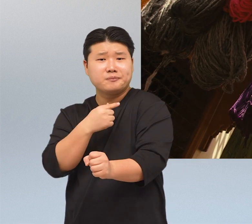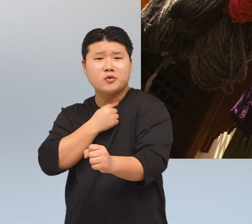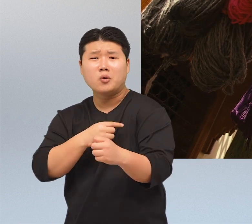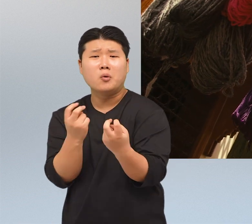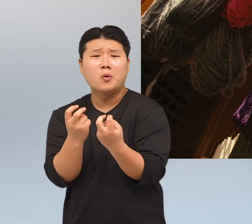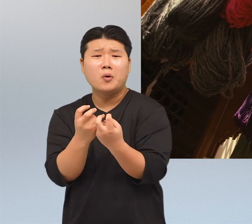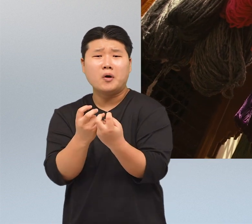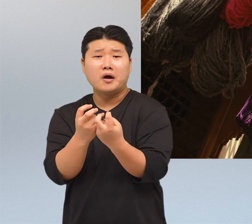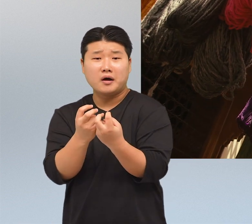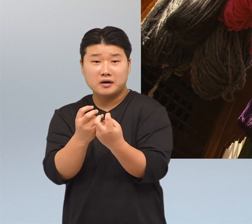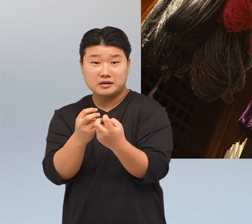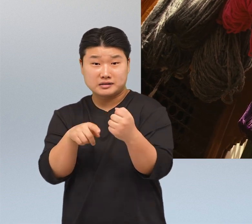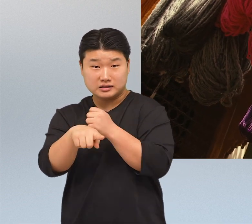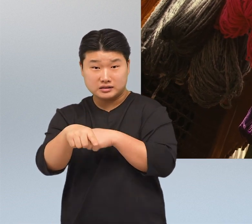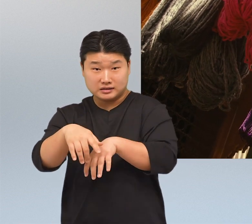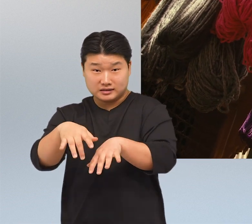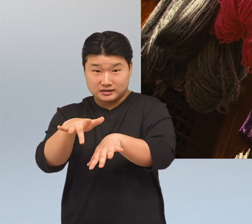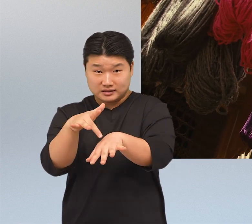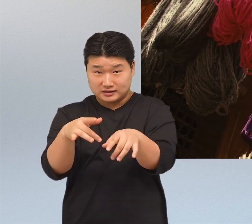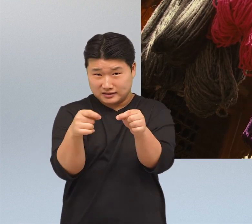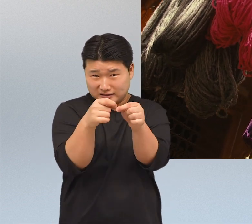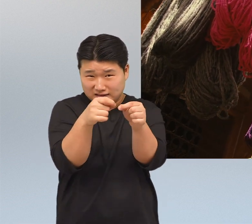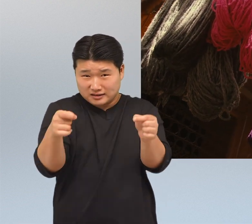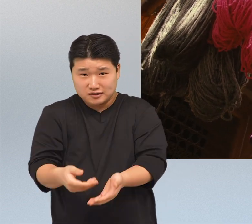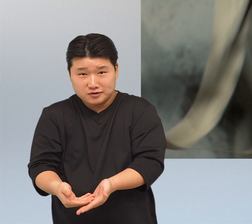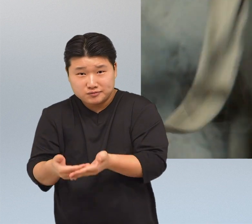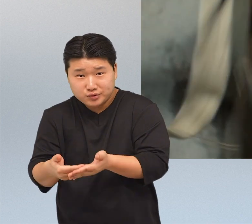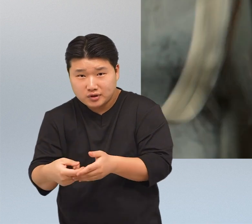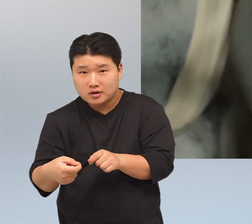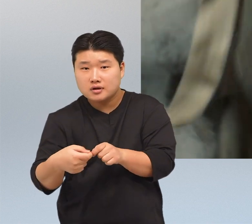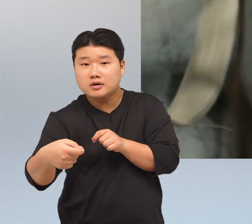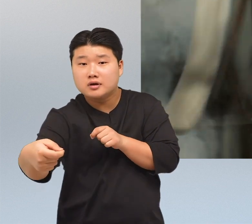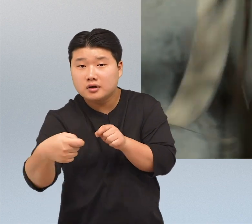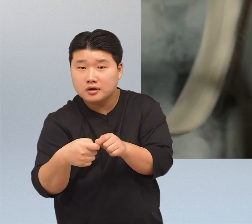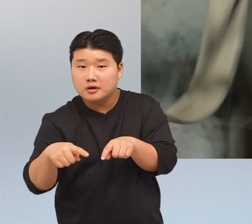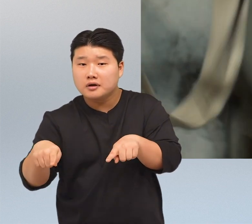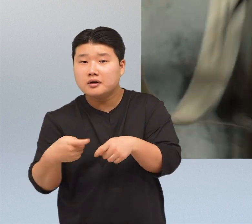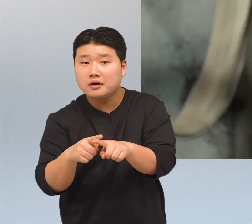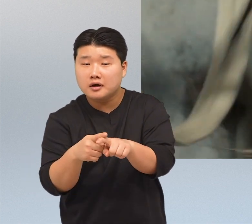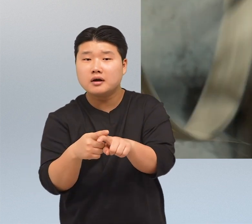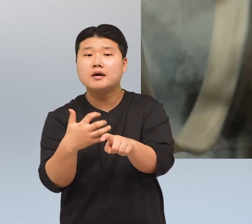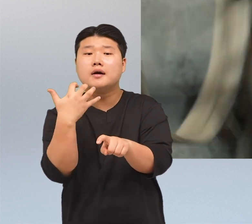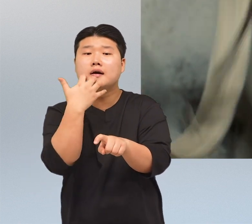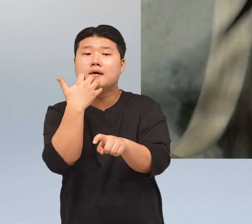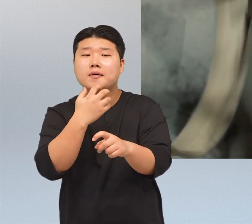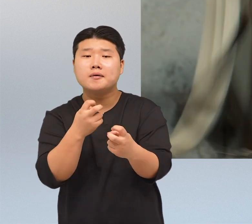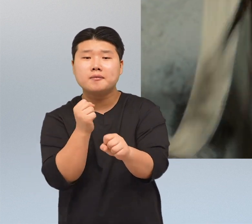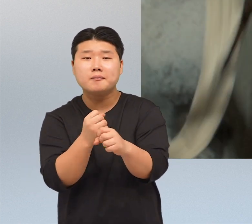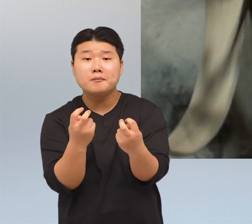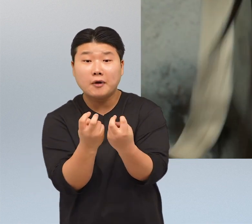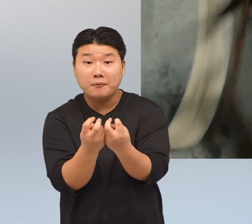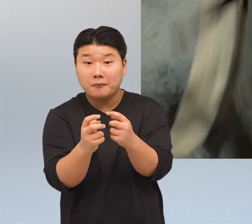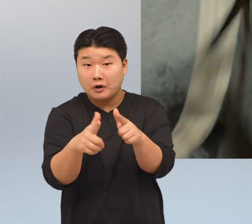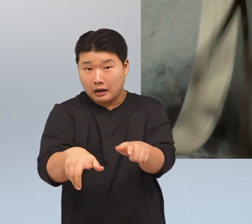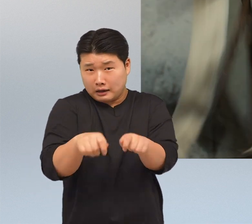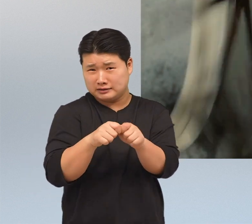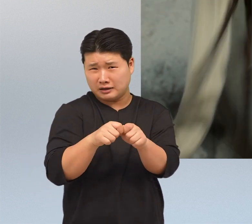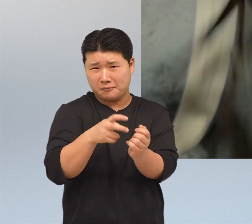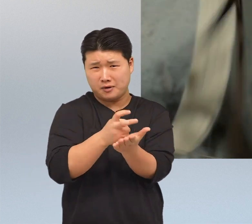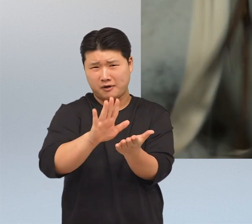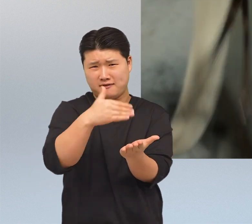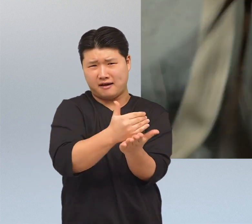실크와 관련해서는 천을 짤 때 쓰는 실의 무게, 길이, 꼬임, 염색 방법 등이